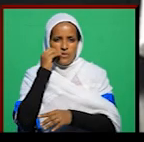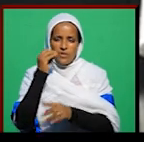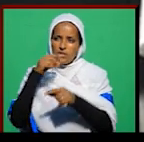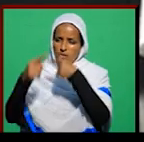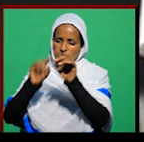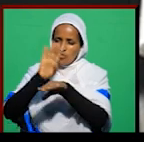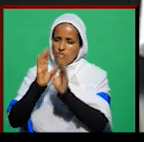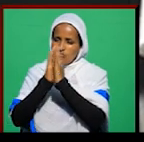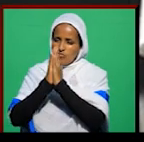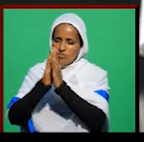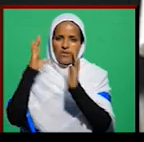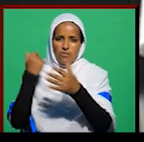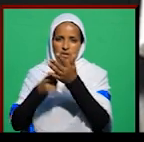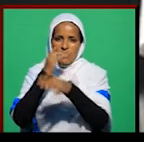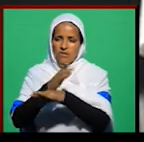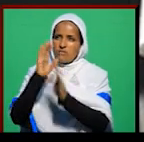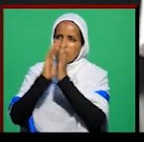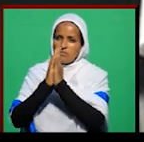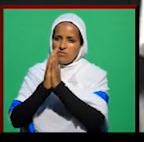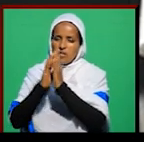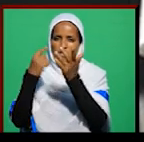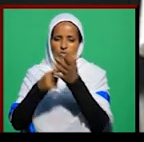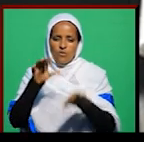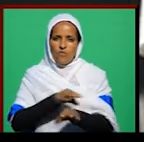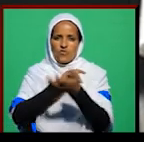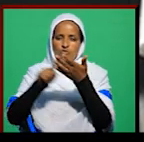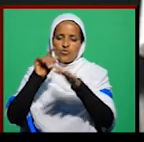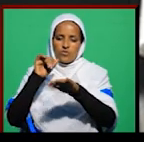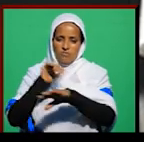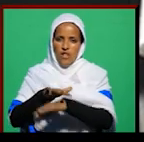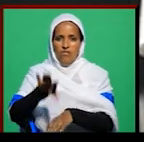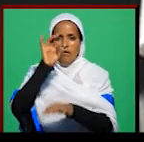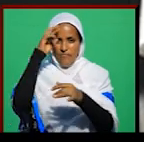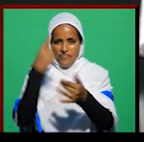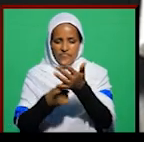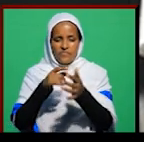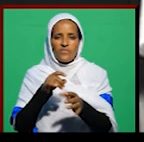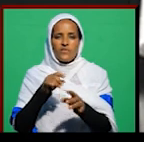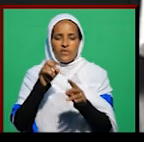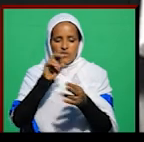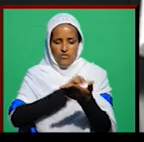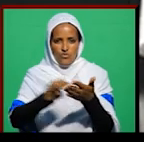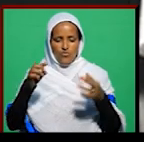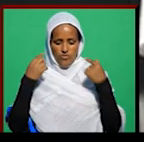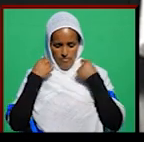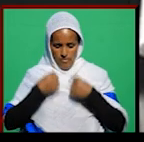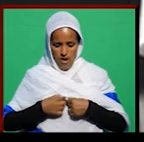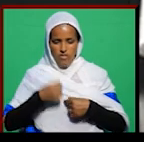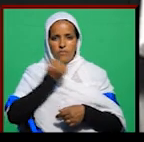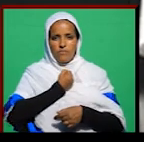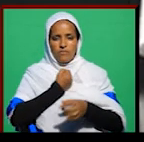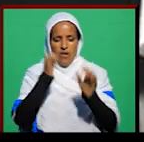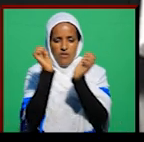ወደፊት እግዚአብሔር ሳያመለክቱ የሚያደርጉት ነገር የለም እና ወደ እግዚአብሔር አመልክቶ ግብር ገብቶ ከመንፈስ ቅዱስ አግኝቶ ይህን ቅዱስ ማይተም